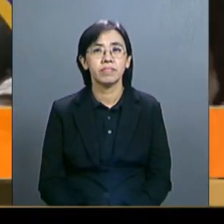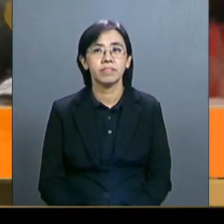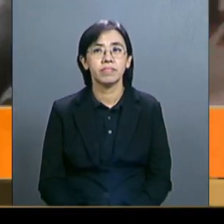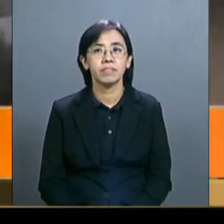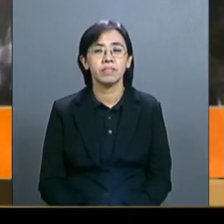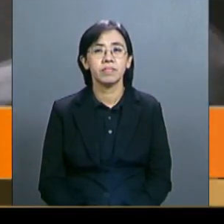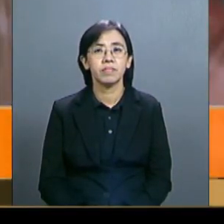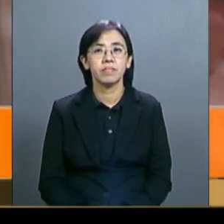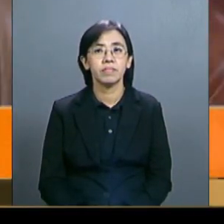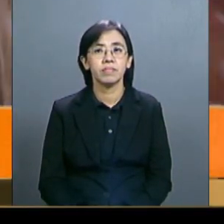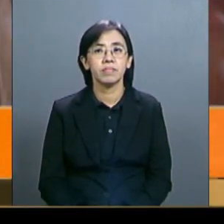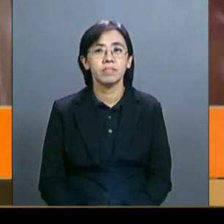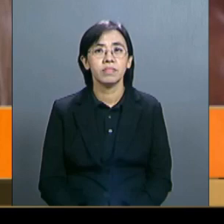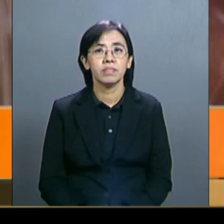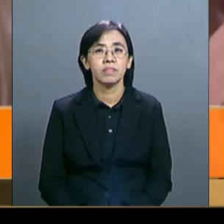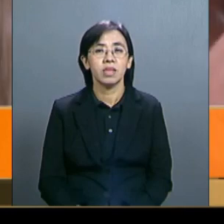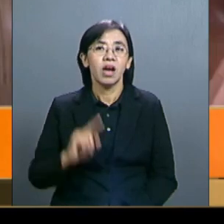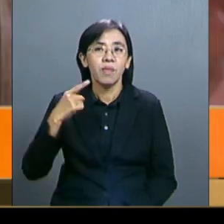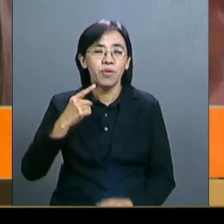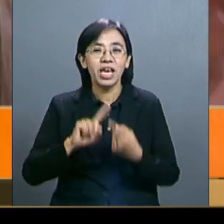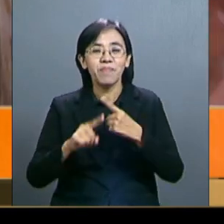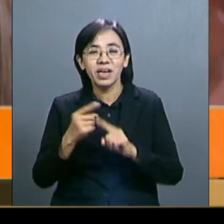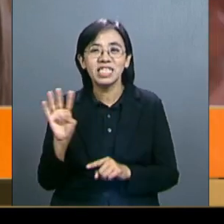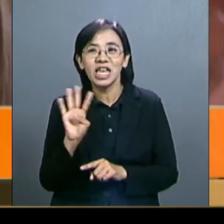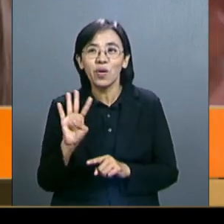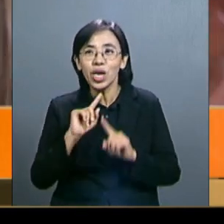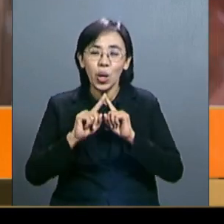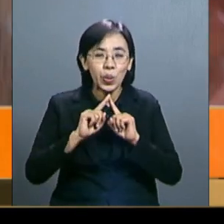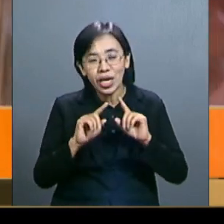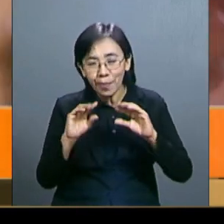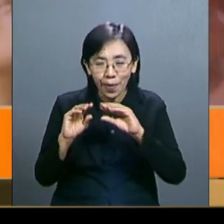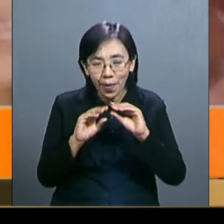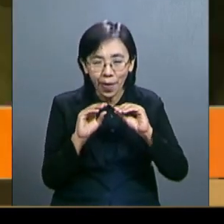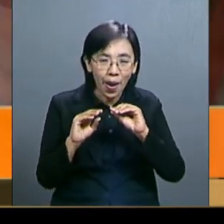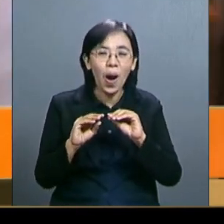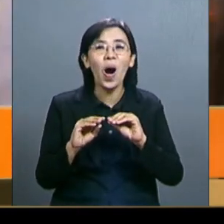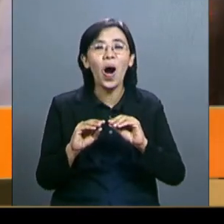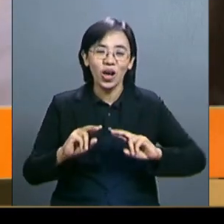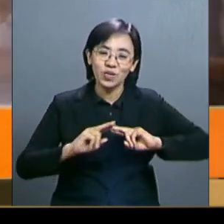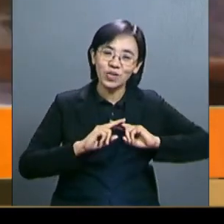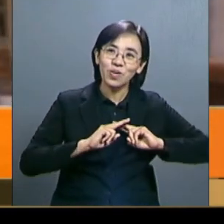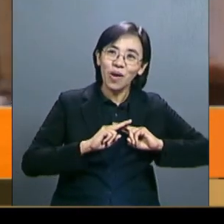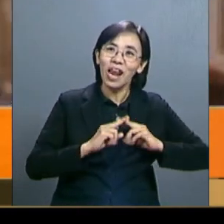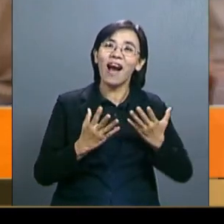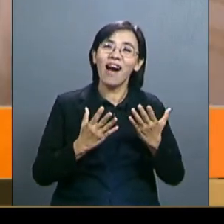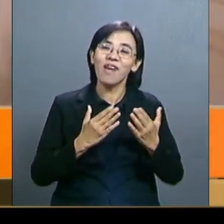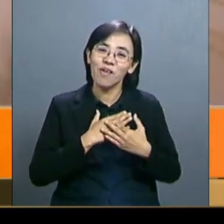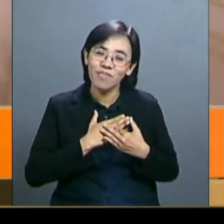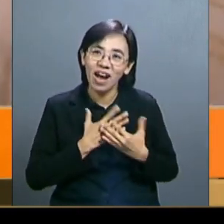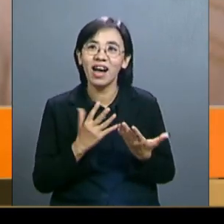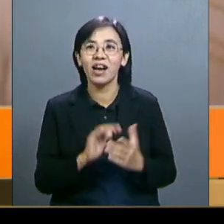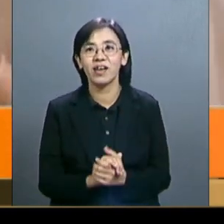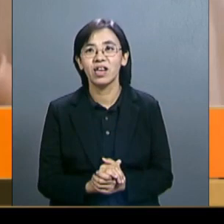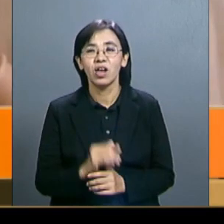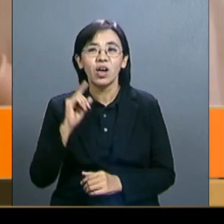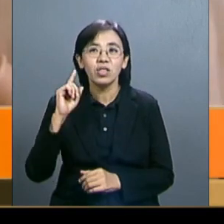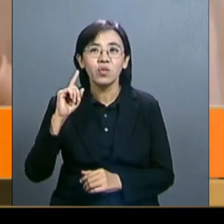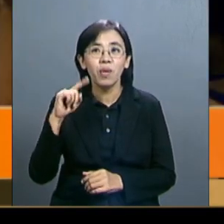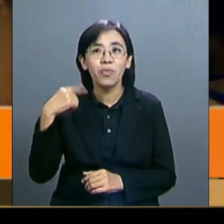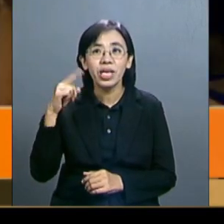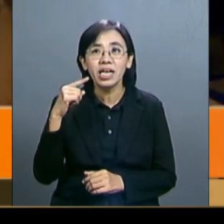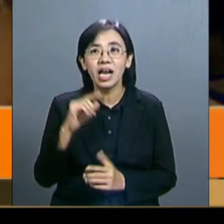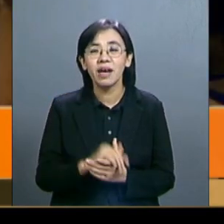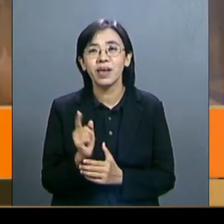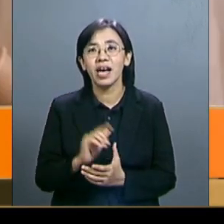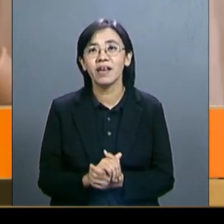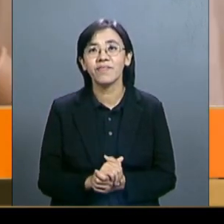ฉากกลุ่มสาวเพื่อน4คนพูดคุยกันอย่างเปิดอกถึงความสัมพันธ์ส่วนตัวหรือฉากที่หนึ่งในตัวละครหญิงใช้อุปกรณ์อย่